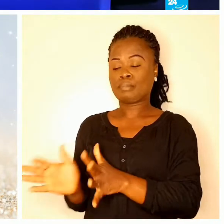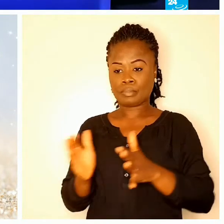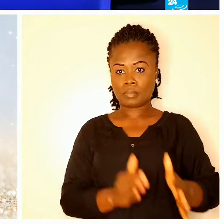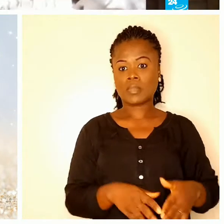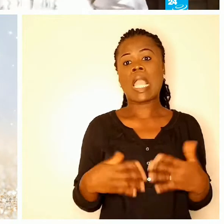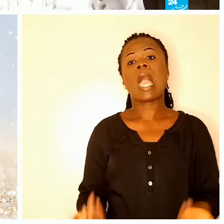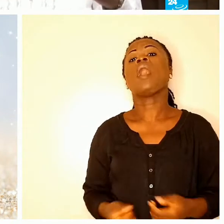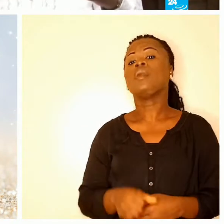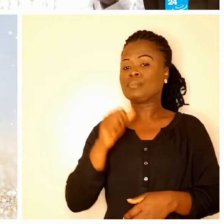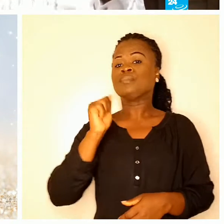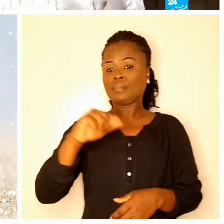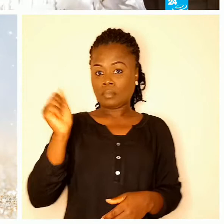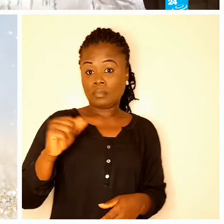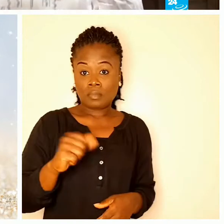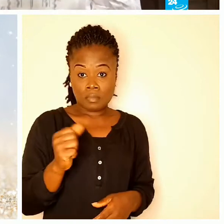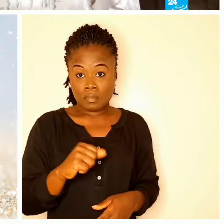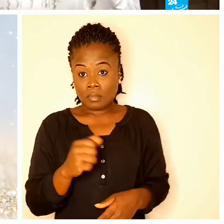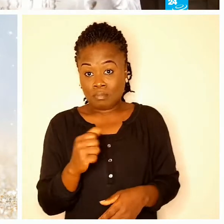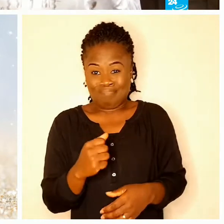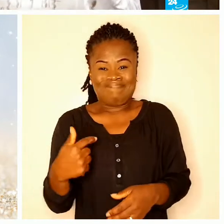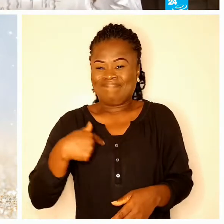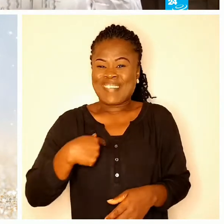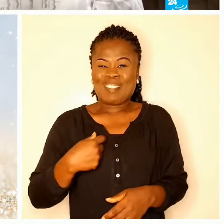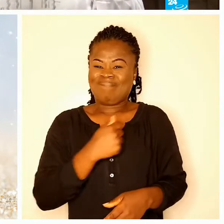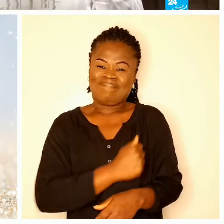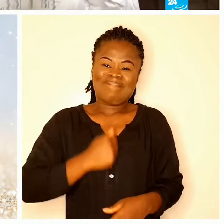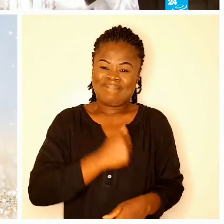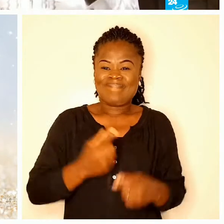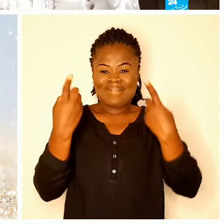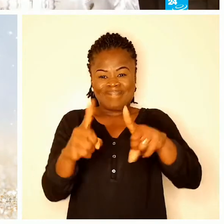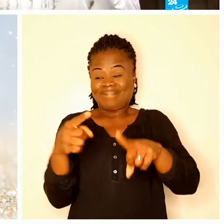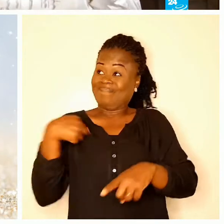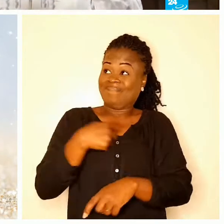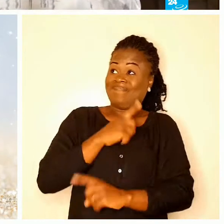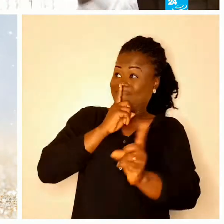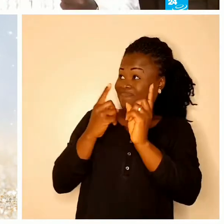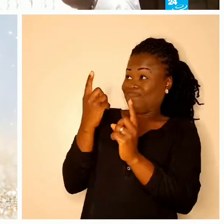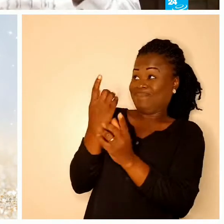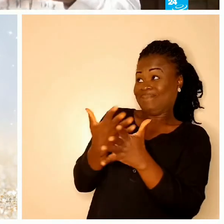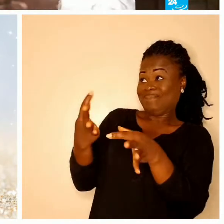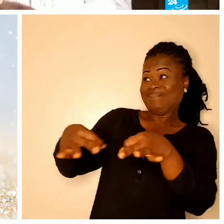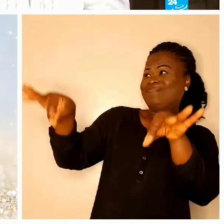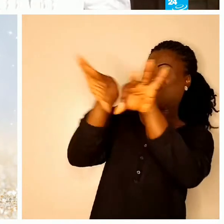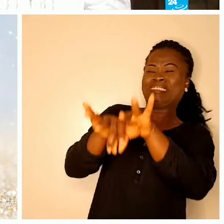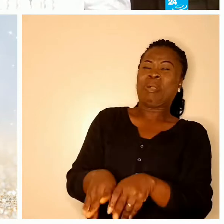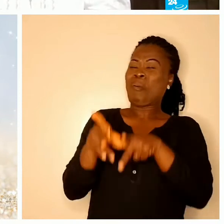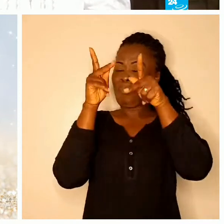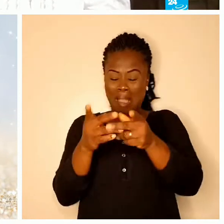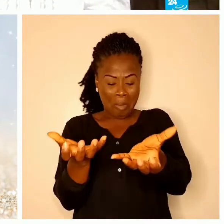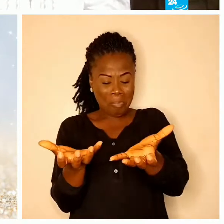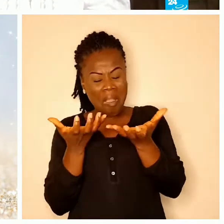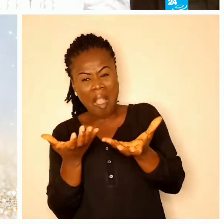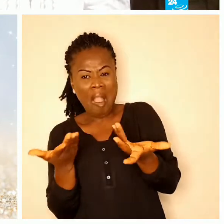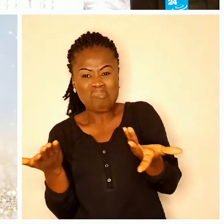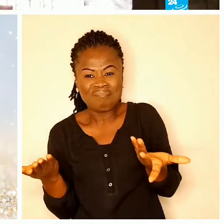Vous savez, ce qui est regrettable, c'est que lorsque nous attaquons des sujets d'importance, qu'on veuille nous ramener vraiment